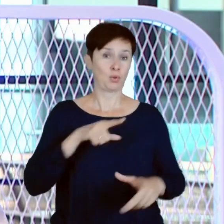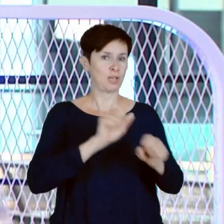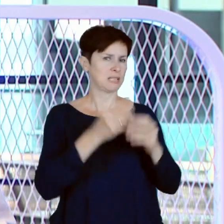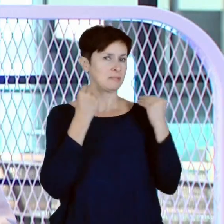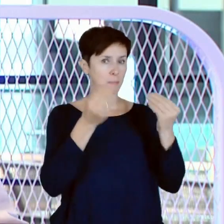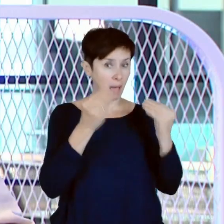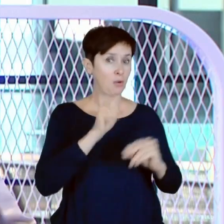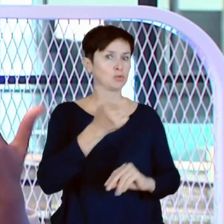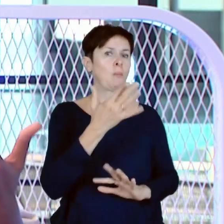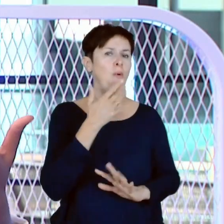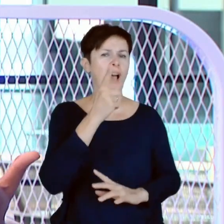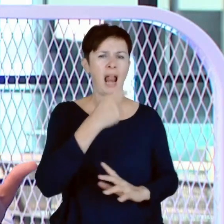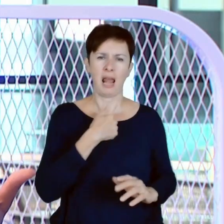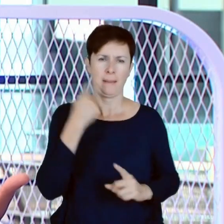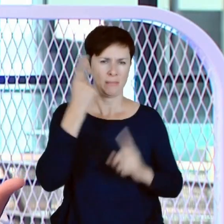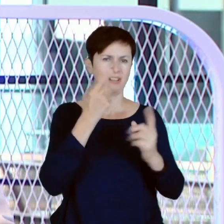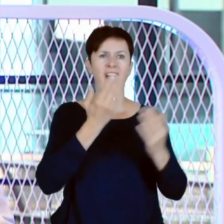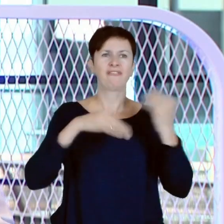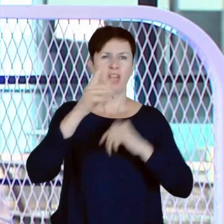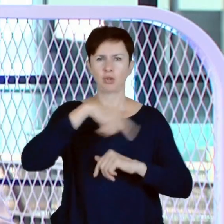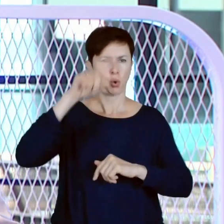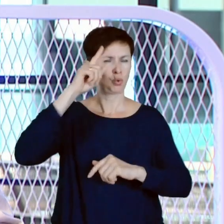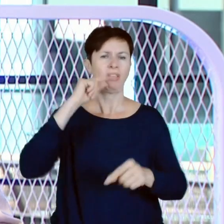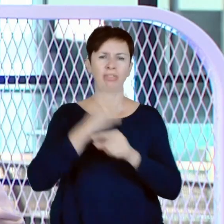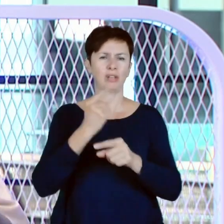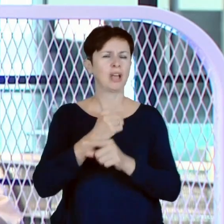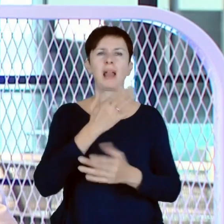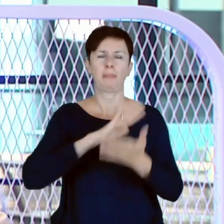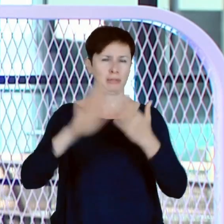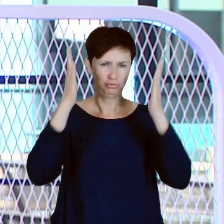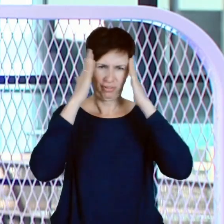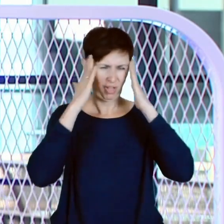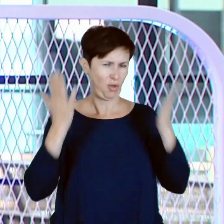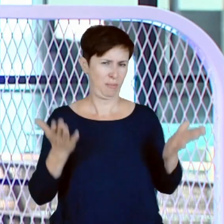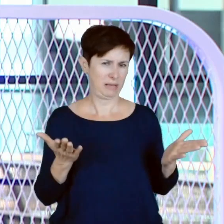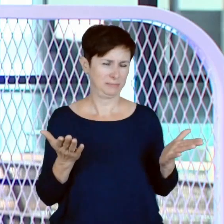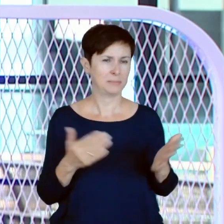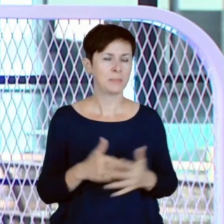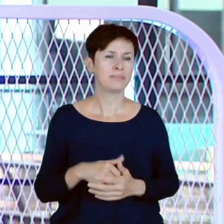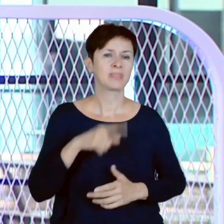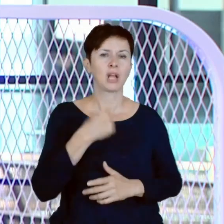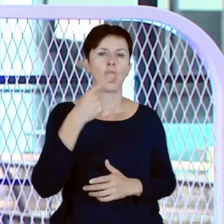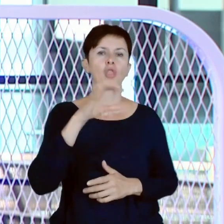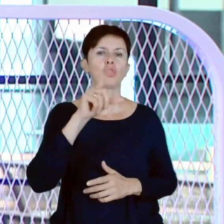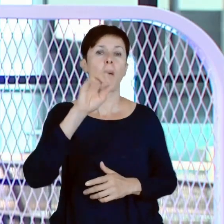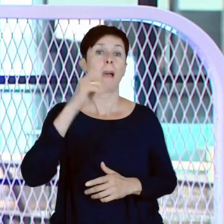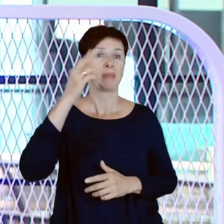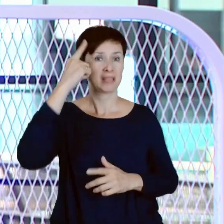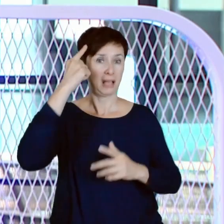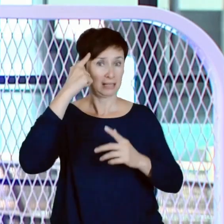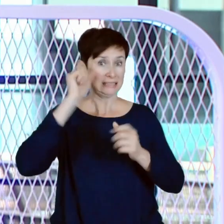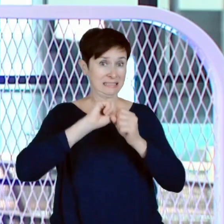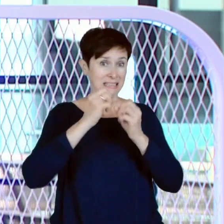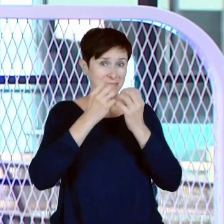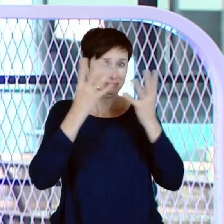że większość osób nie decyduje świadomie, czyli że po pierwsze ta dopamina, która się wytwarza, ona nas nie pyta,